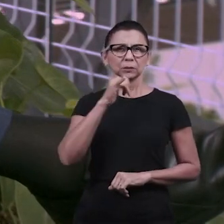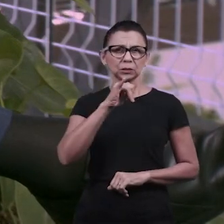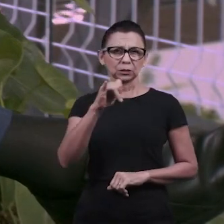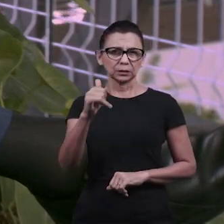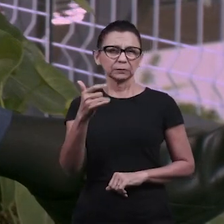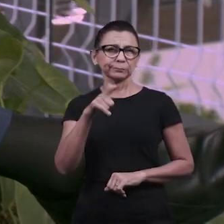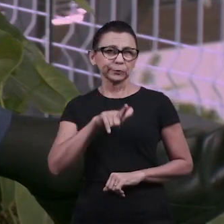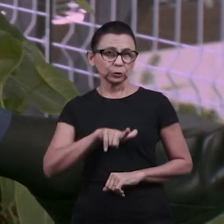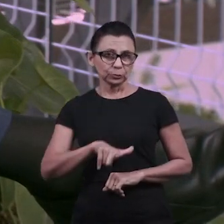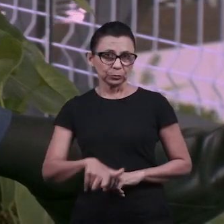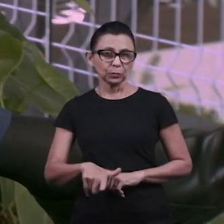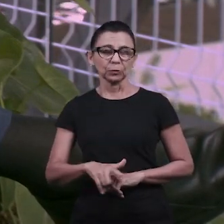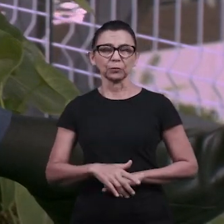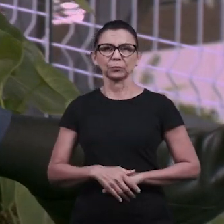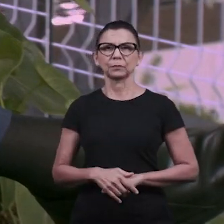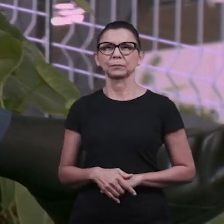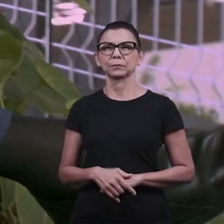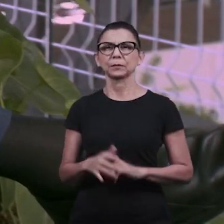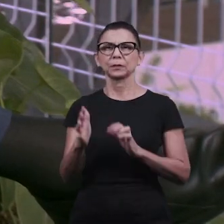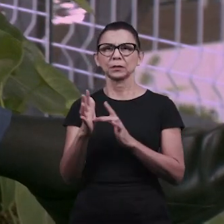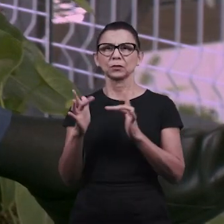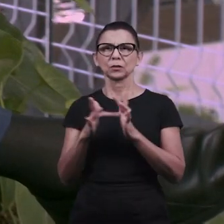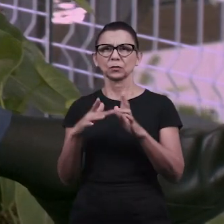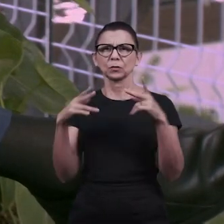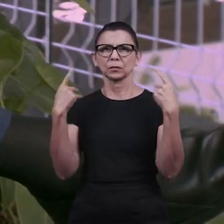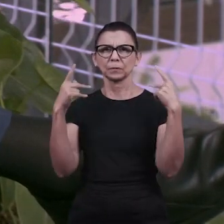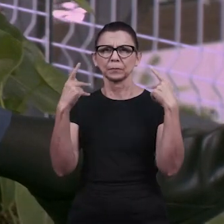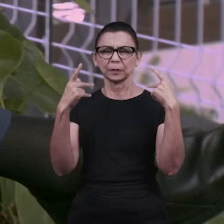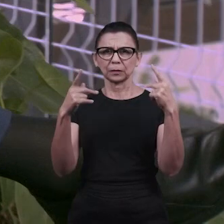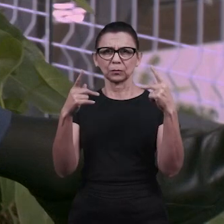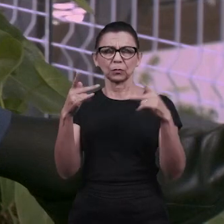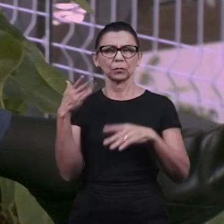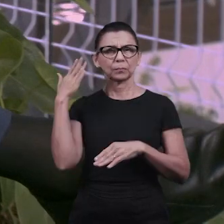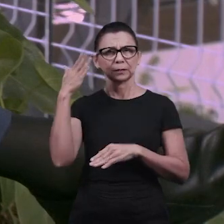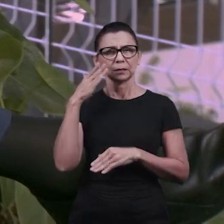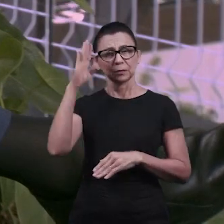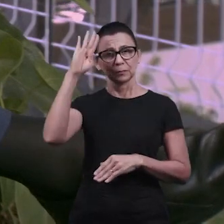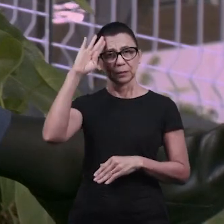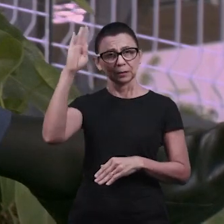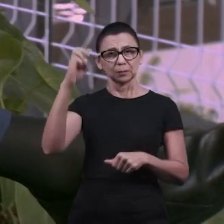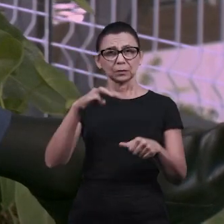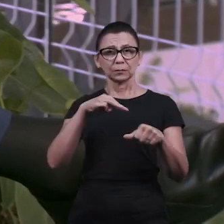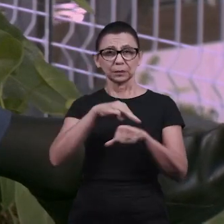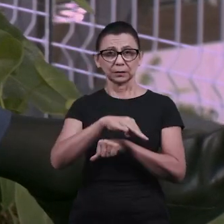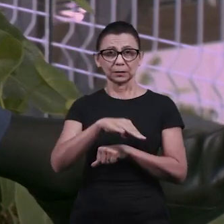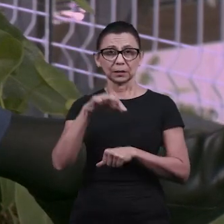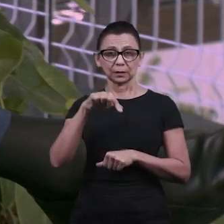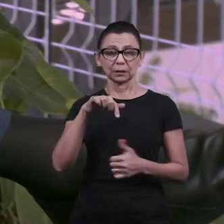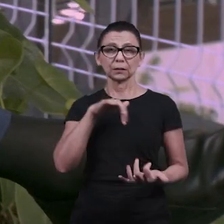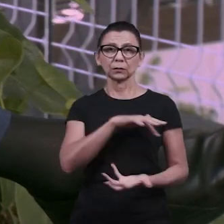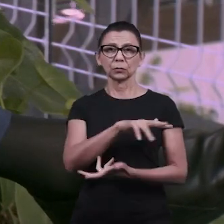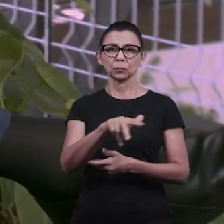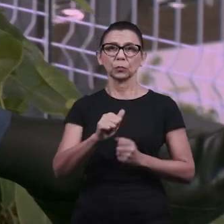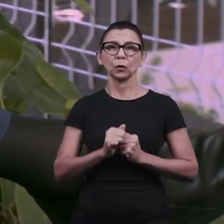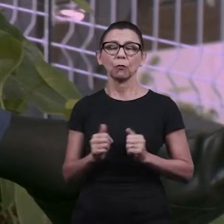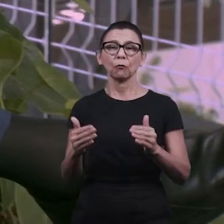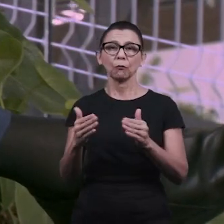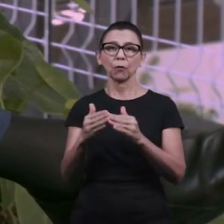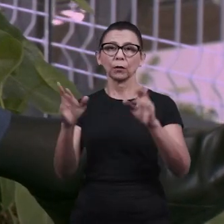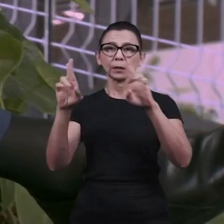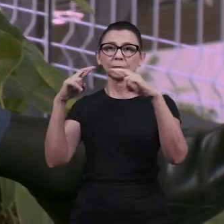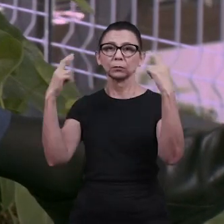que le principal message prêché par le Seigneur Jésus le long de son ministère pointait vers le royaume des